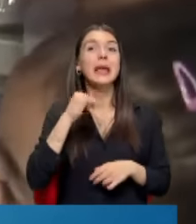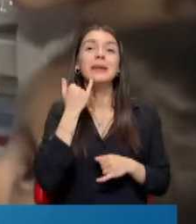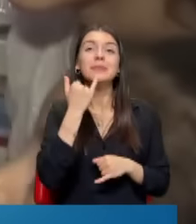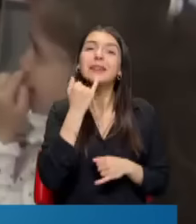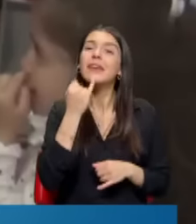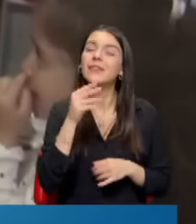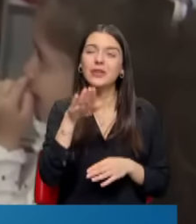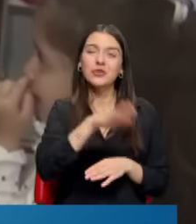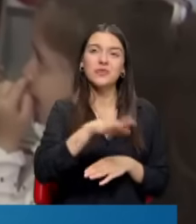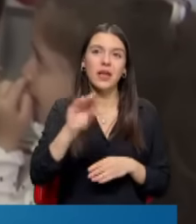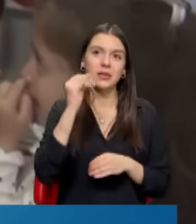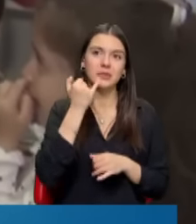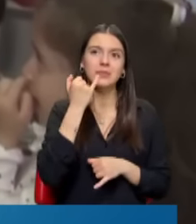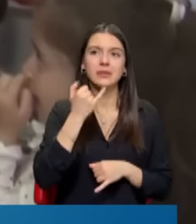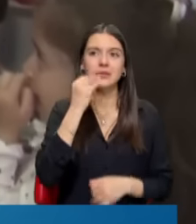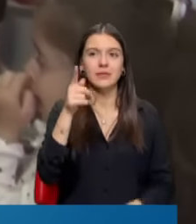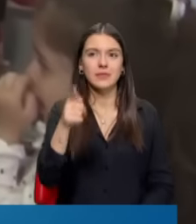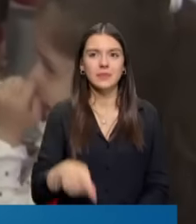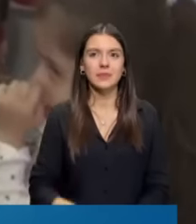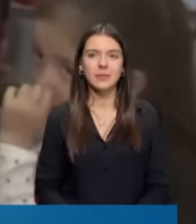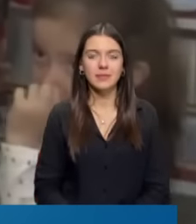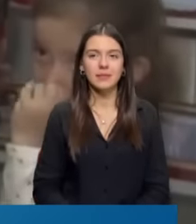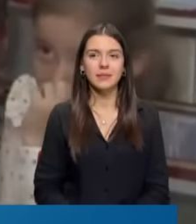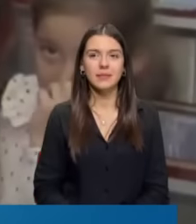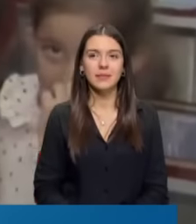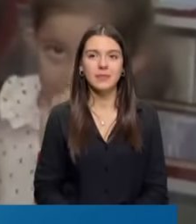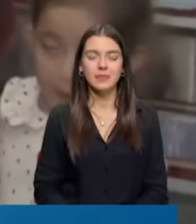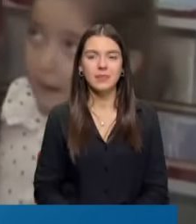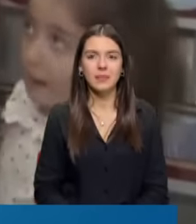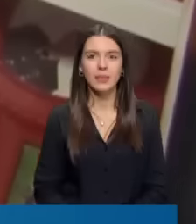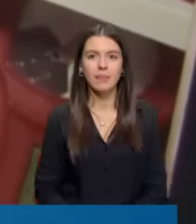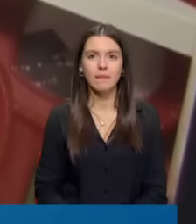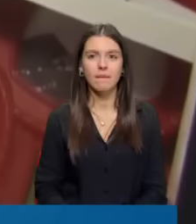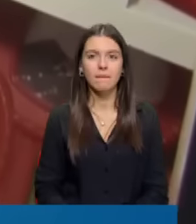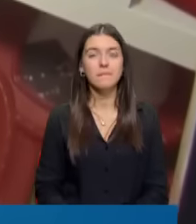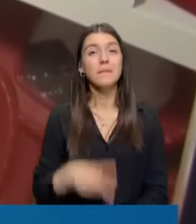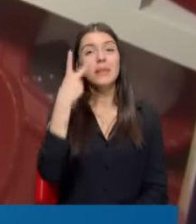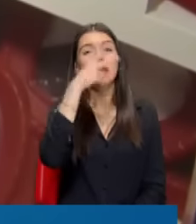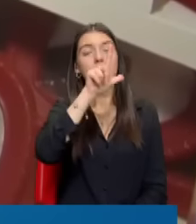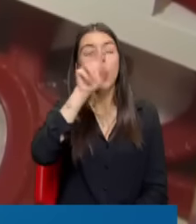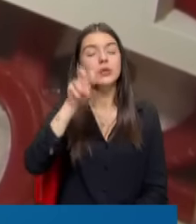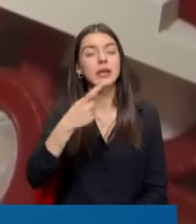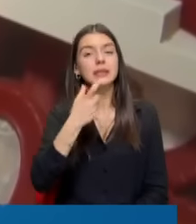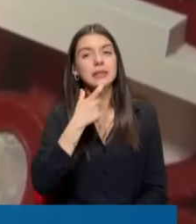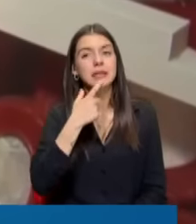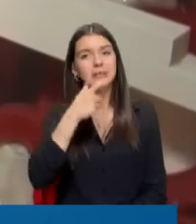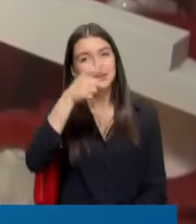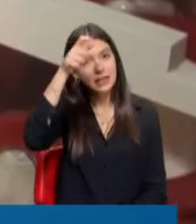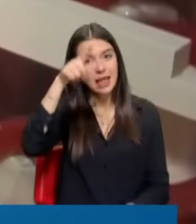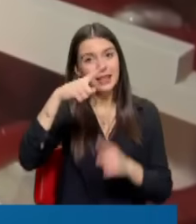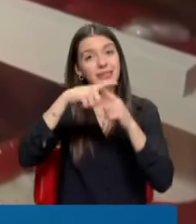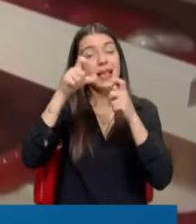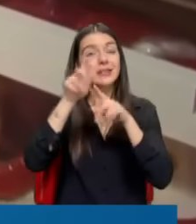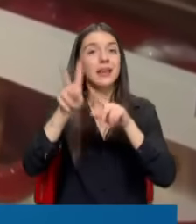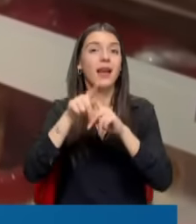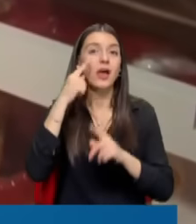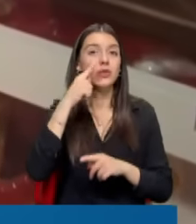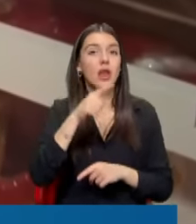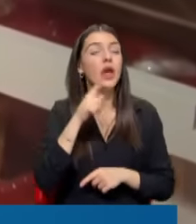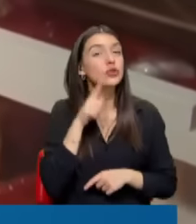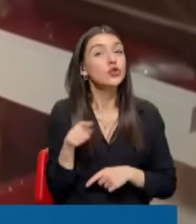dolup taşıyor. Resimleri, onlar kıyafetleri. 2018 yılında Türk Silahlı Kuvvetleri'nin